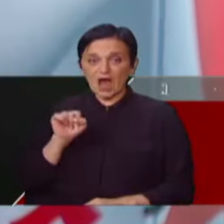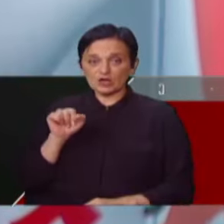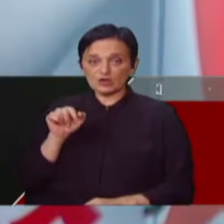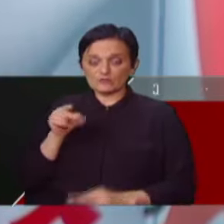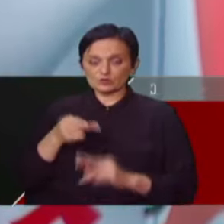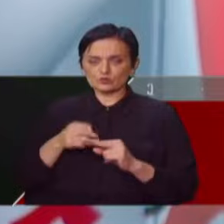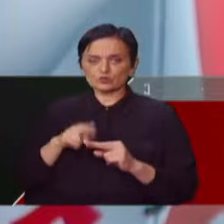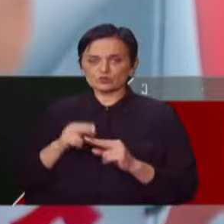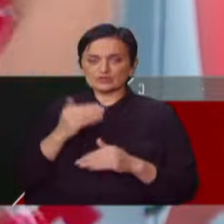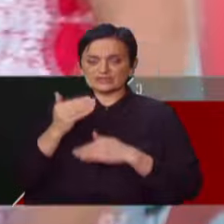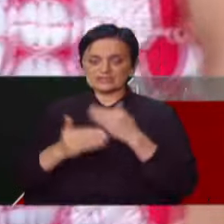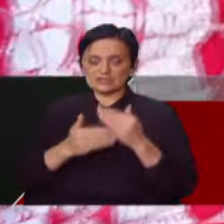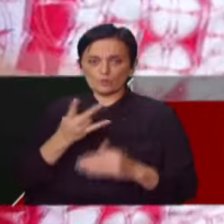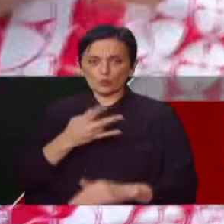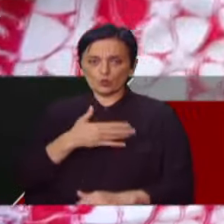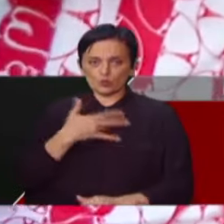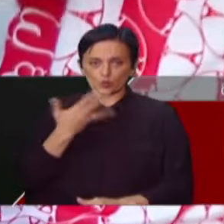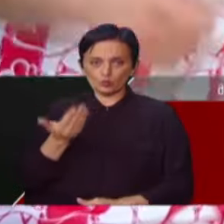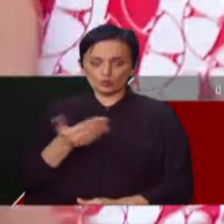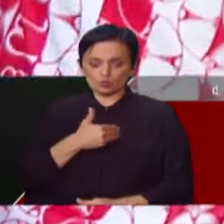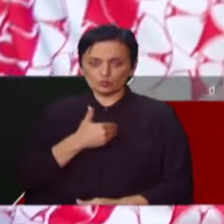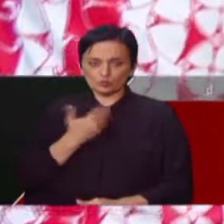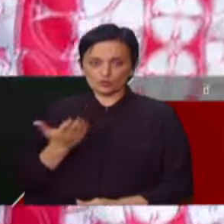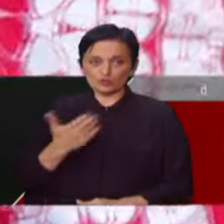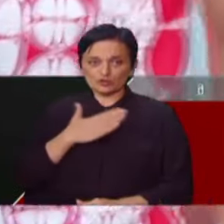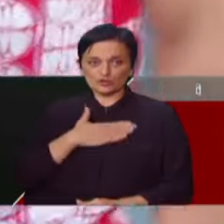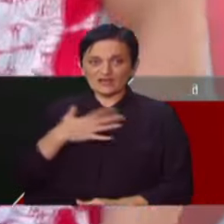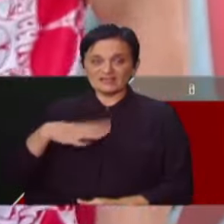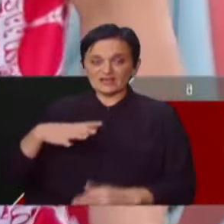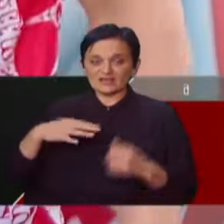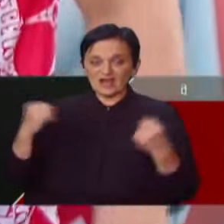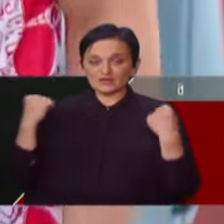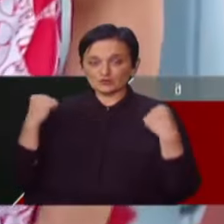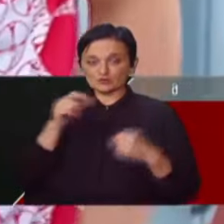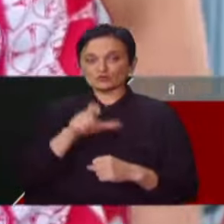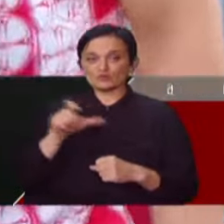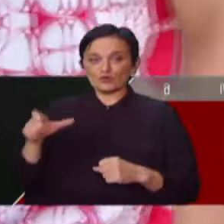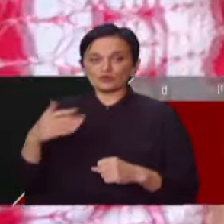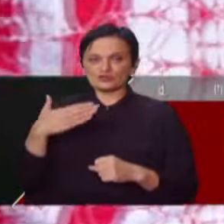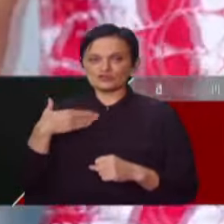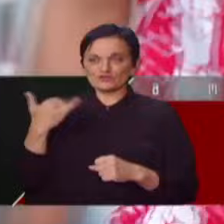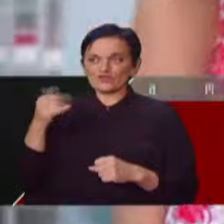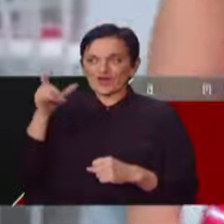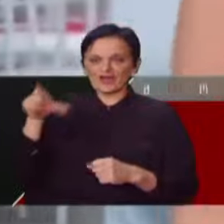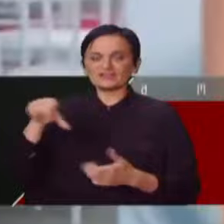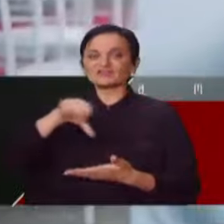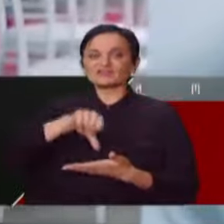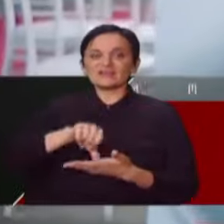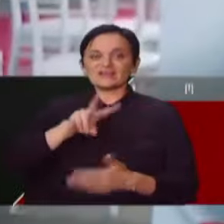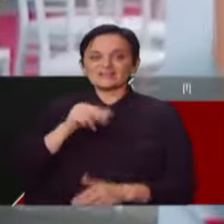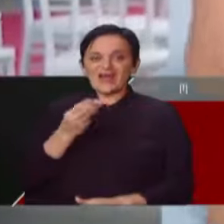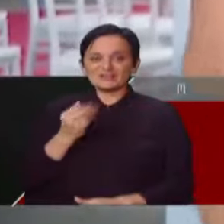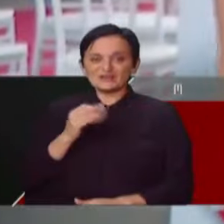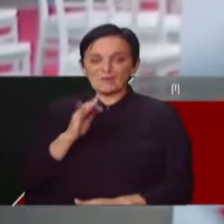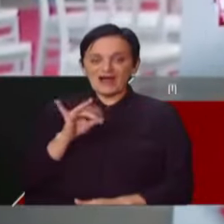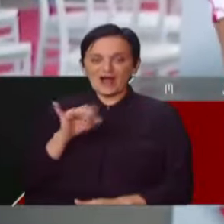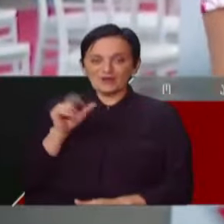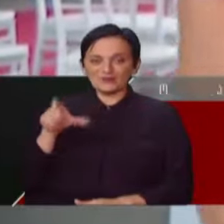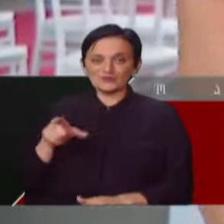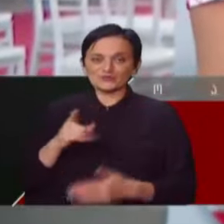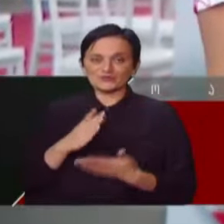რა თქმა უნდა, წარმატებები უნდა უსურვოთ ჩვენს ქართულ სპორტსმენებს. ჩვენ შემოგვიერთდება ლაშა ბექაური, რომელიც